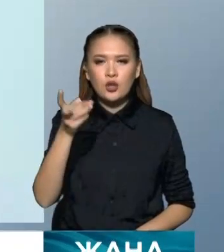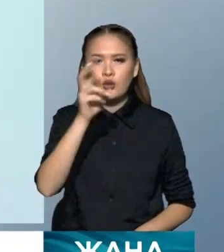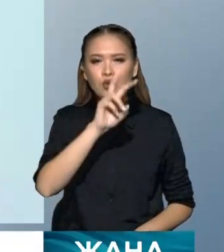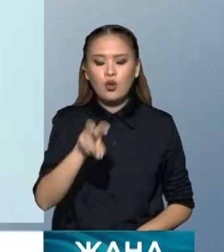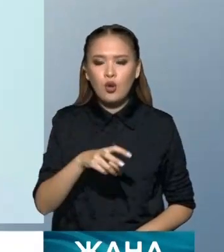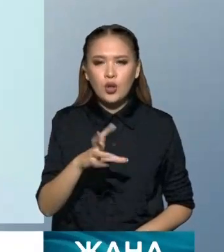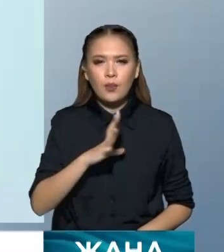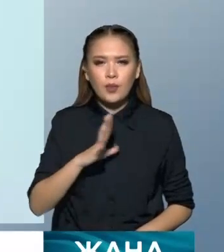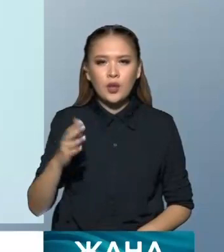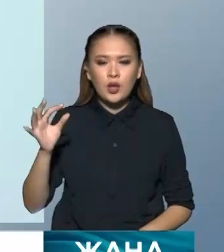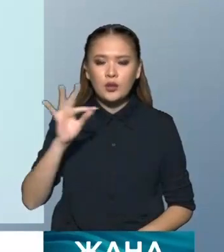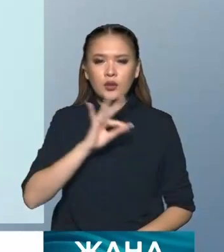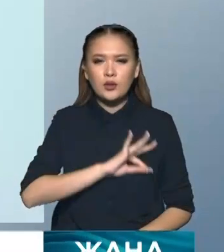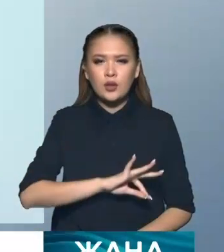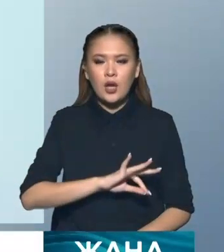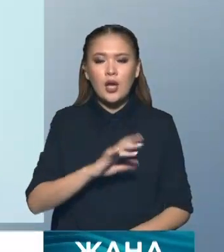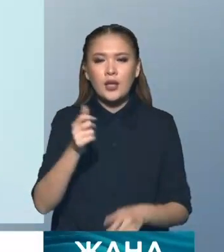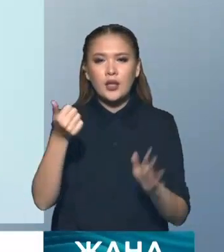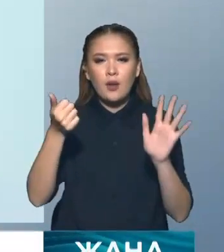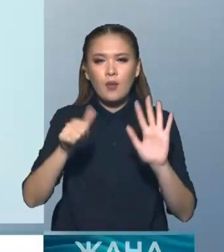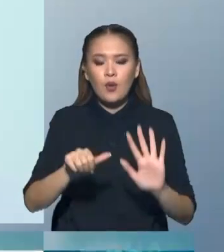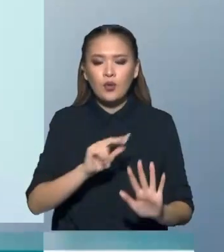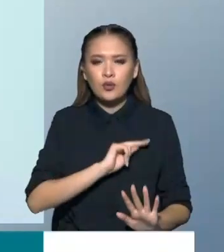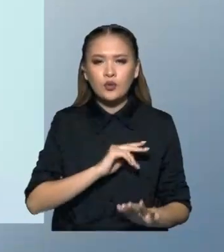тапқан. Бұл тек жарты жылдық көрсеткіш.